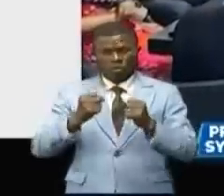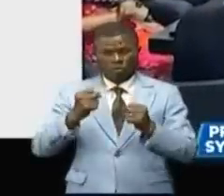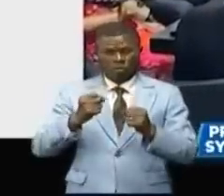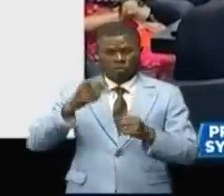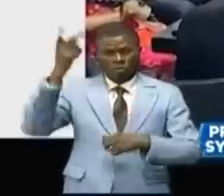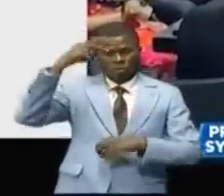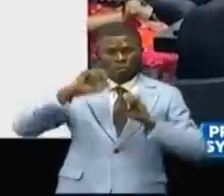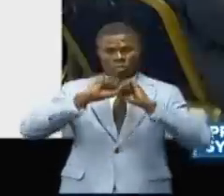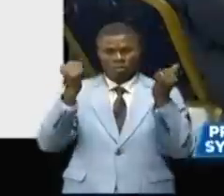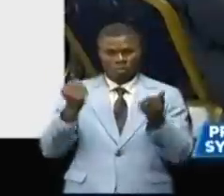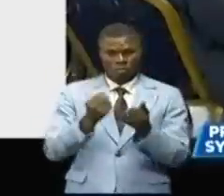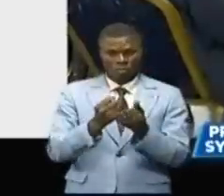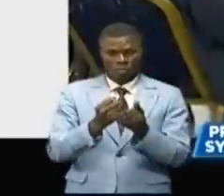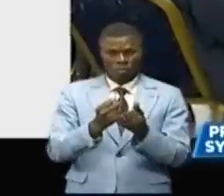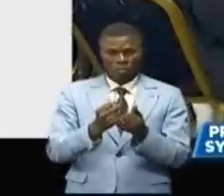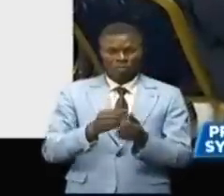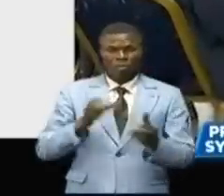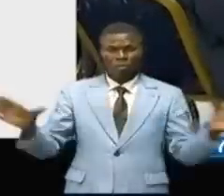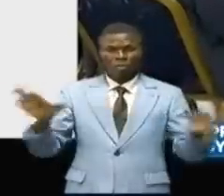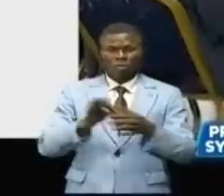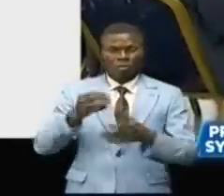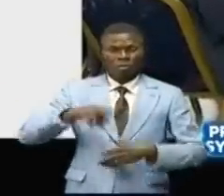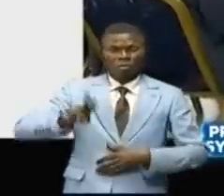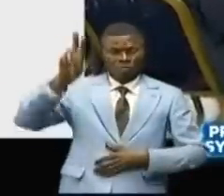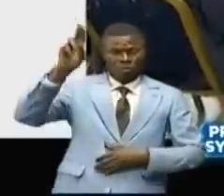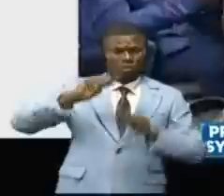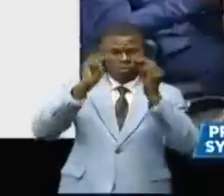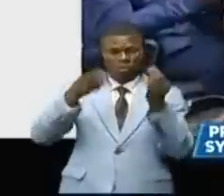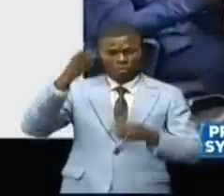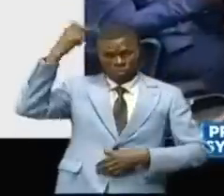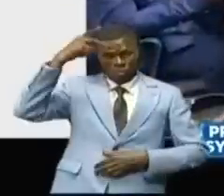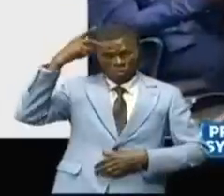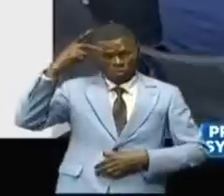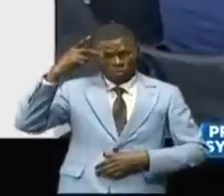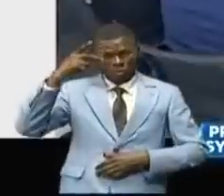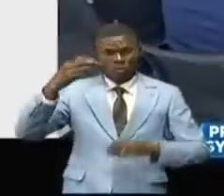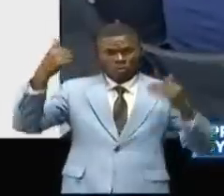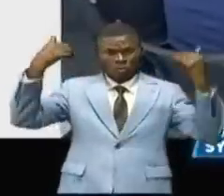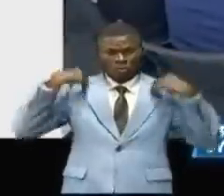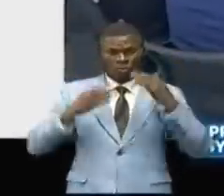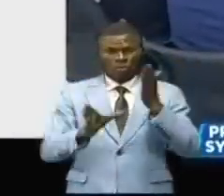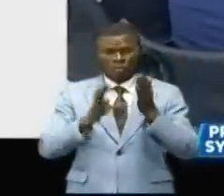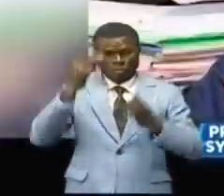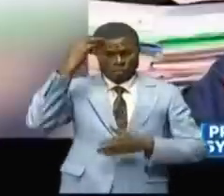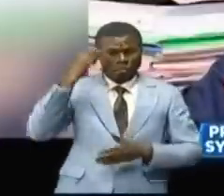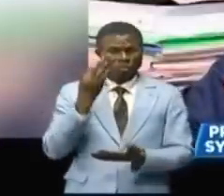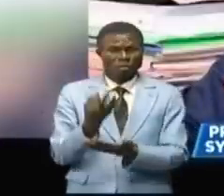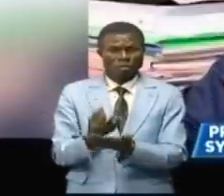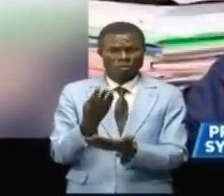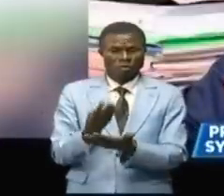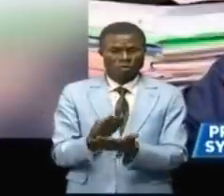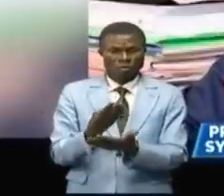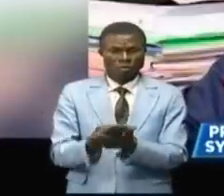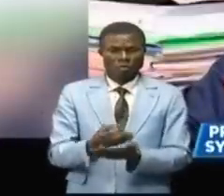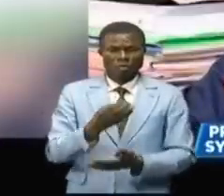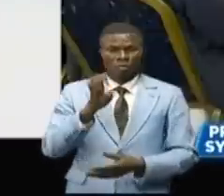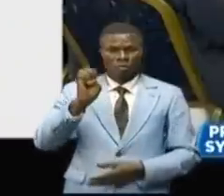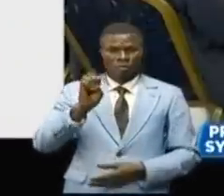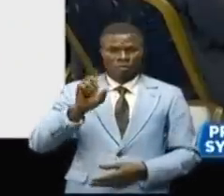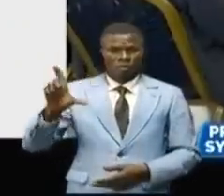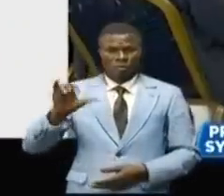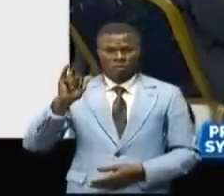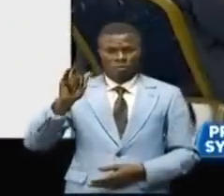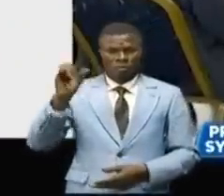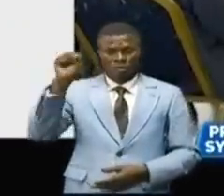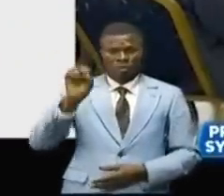FPAU. Alliés à l'UDPS, cette plateforme politique coordonnée par le vice-ministre du budget, Élisée Boukoumoua Namaposo,